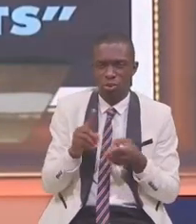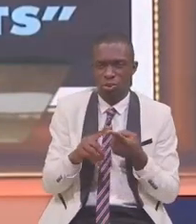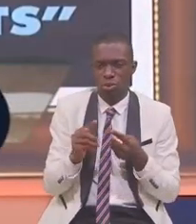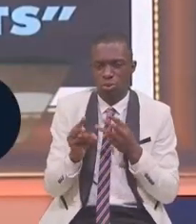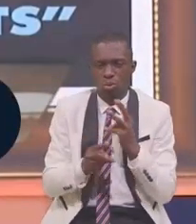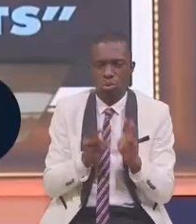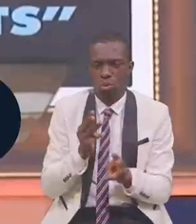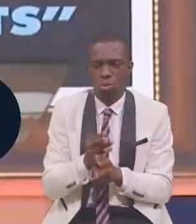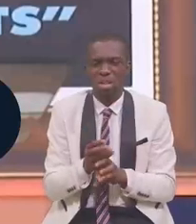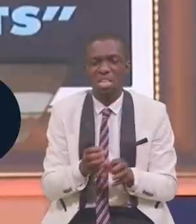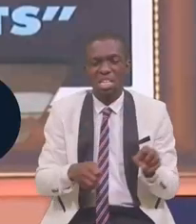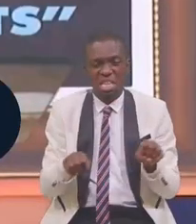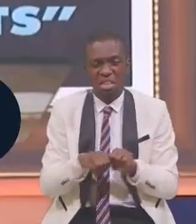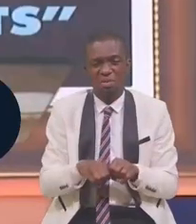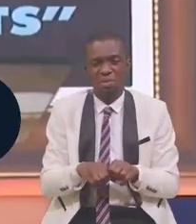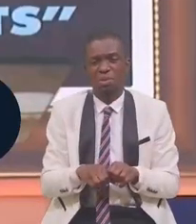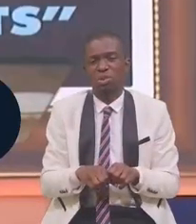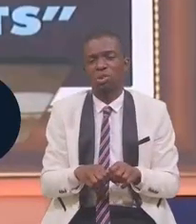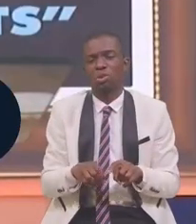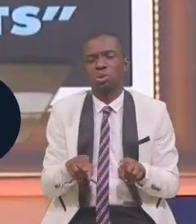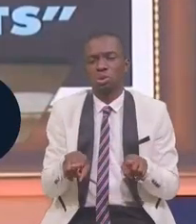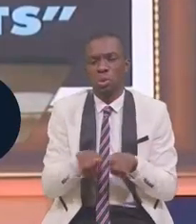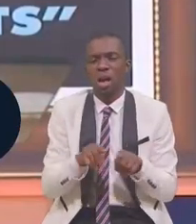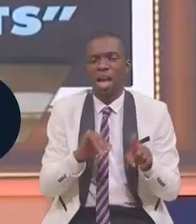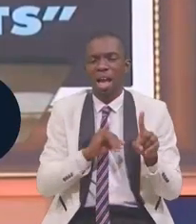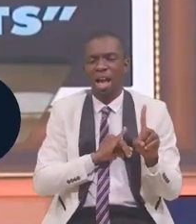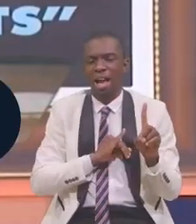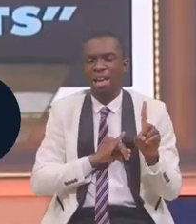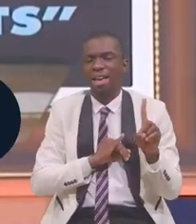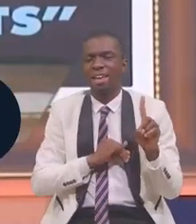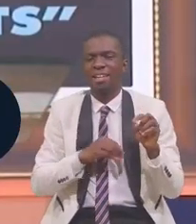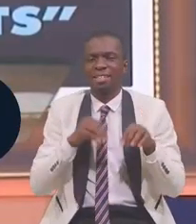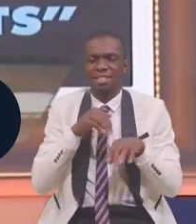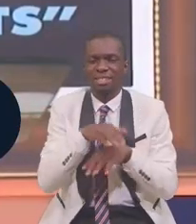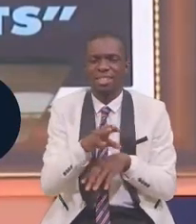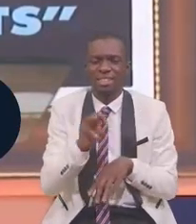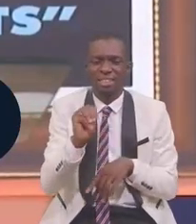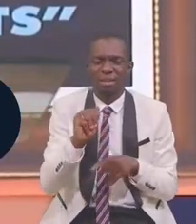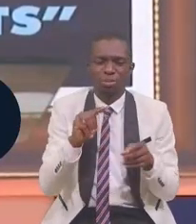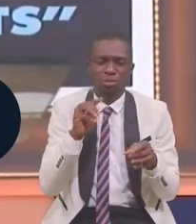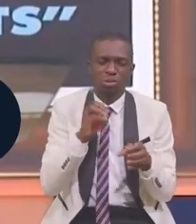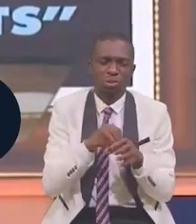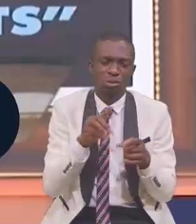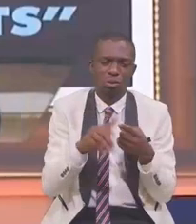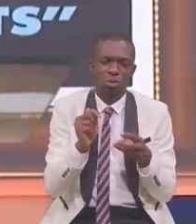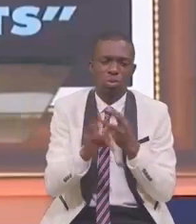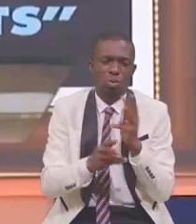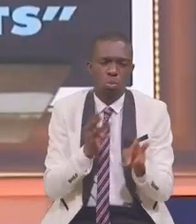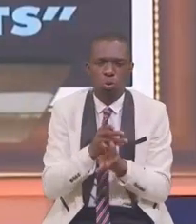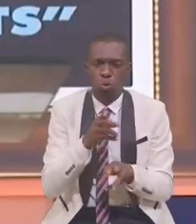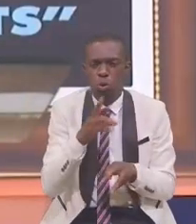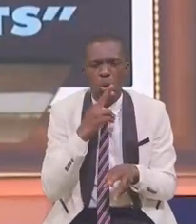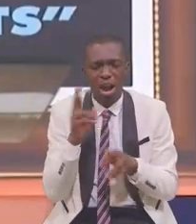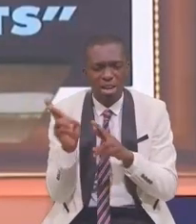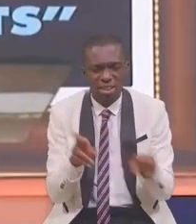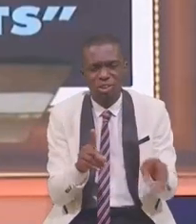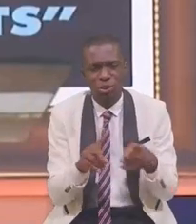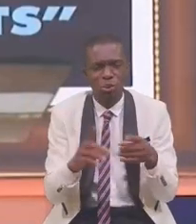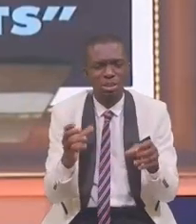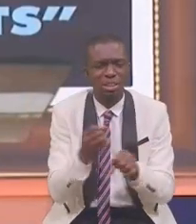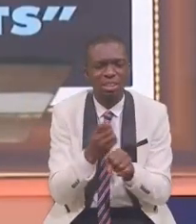envoyés dans le monde. » Vous êtes prêts à porter l'Évangile. Vous êtes prêt à prendre l'évangile. Et ce